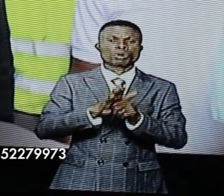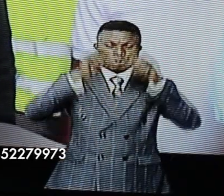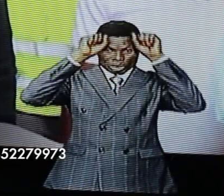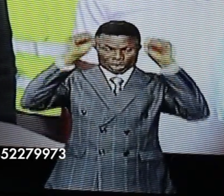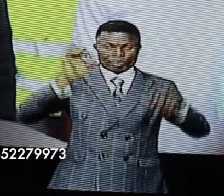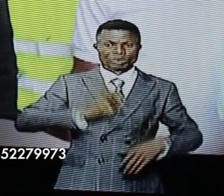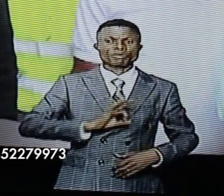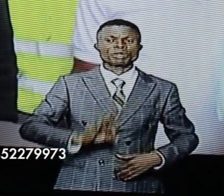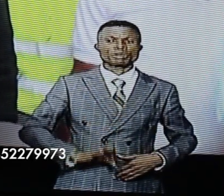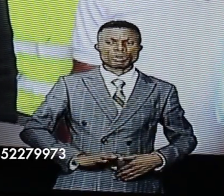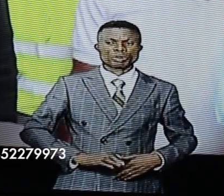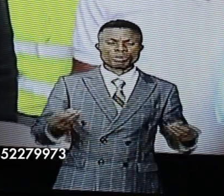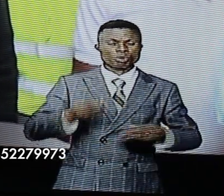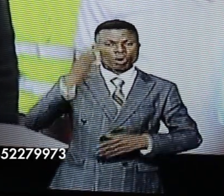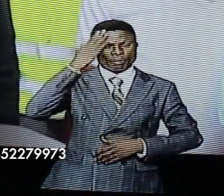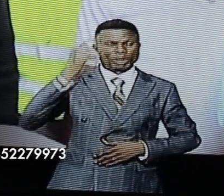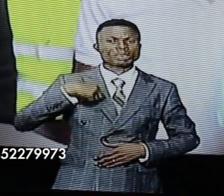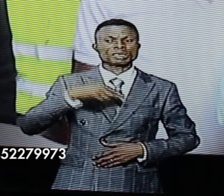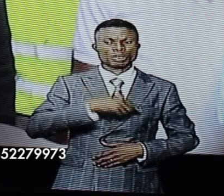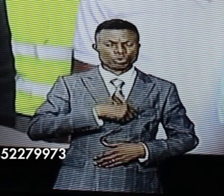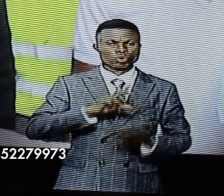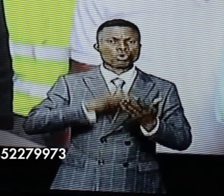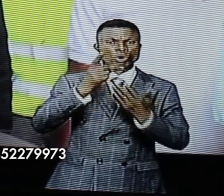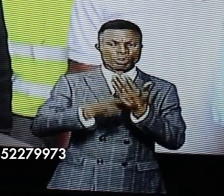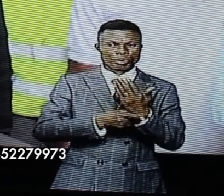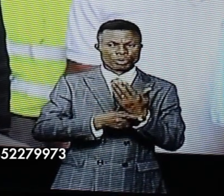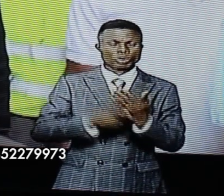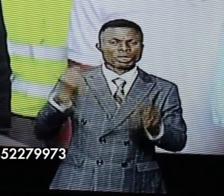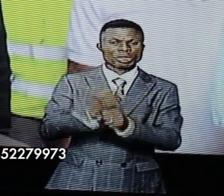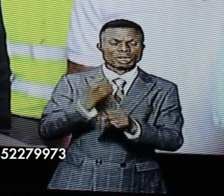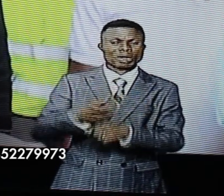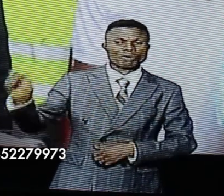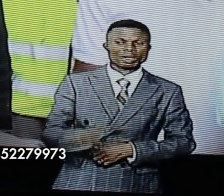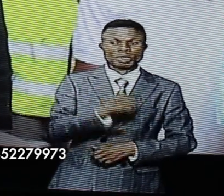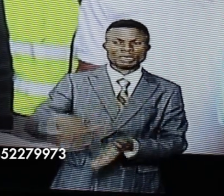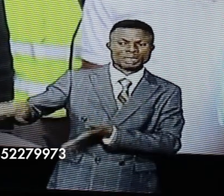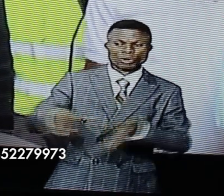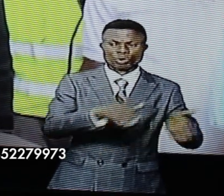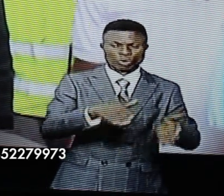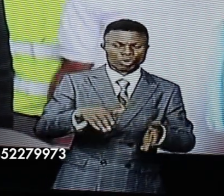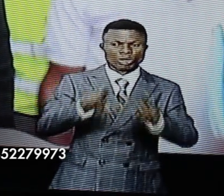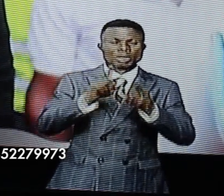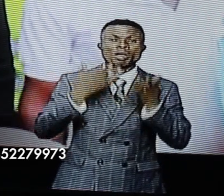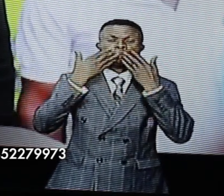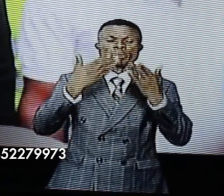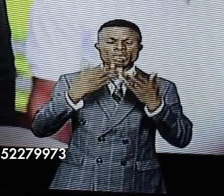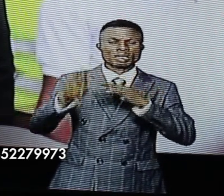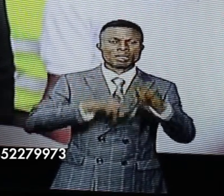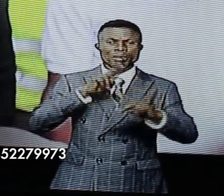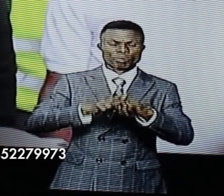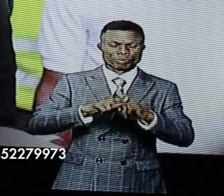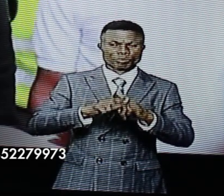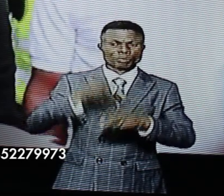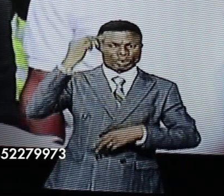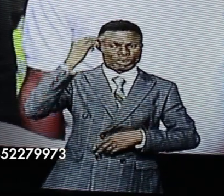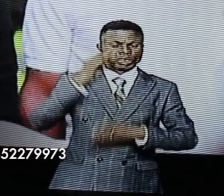de la République d'avoir pensé aussi à ces projets pour les cantonnages manuels. Et nous remercions aussi le ministre national du Développement rural,